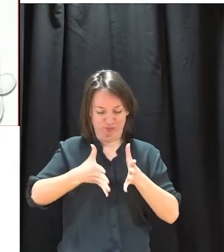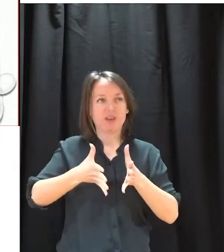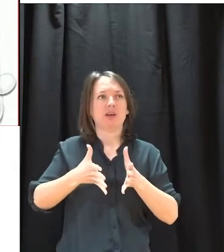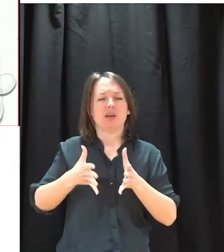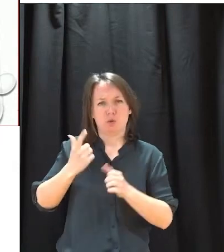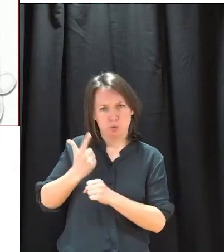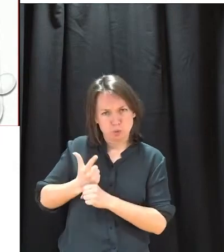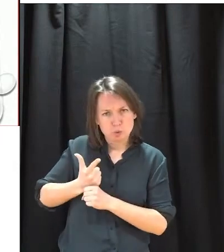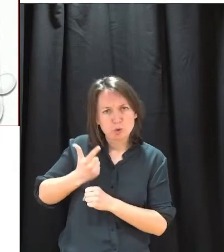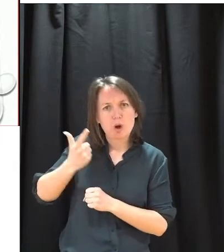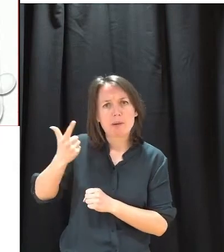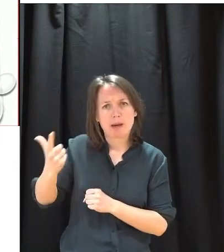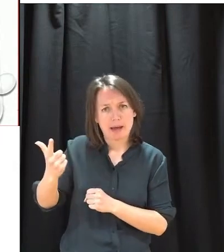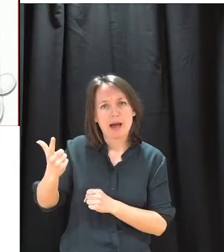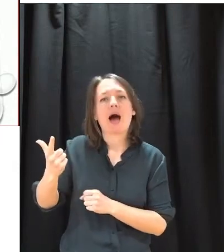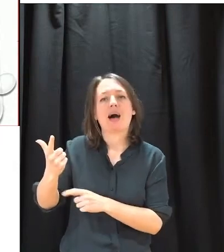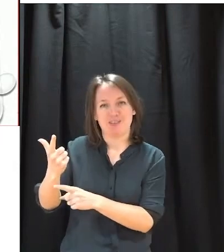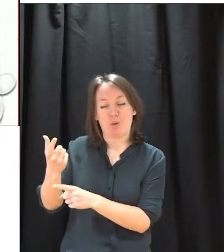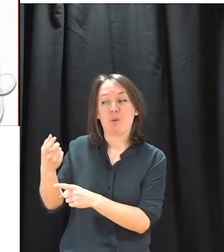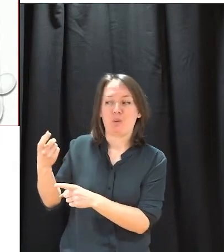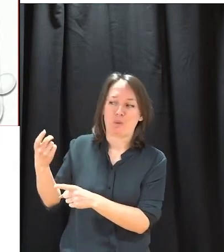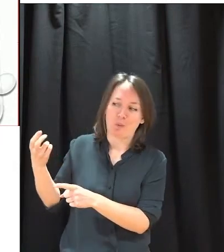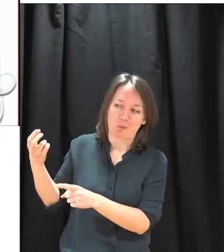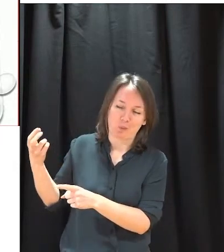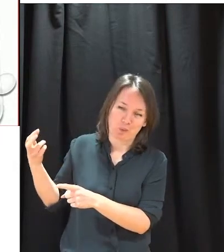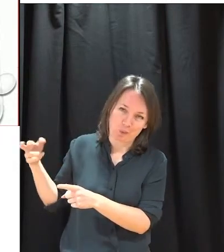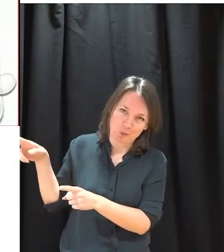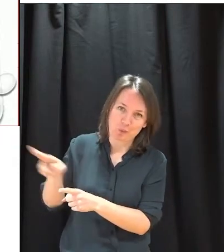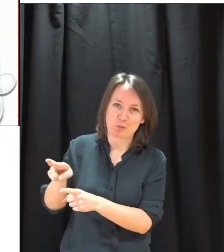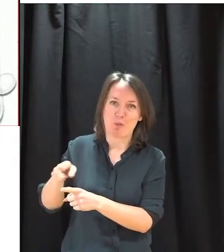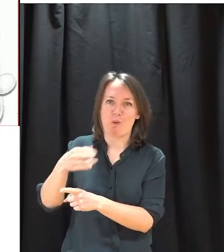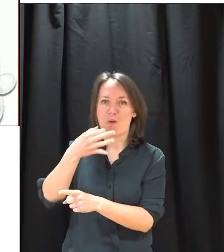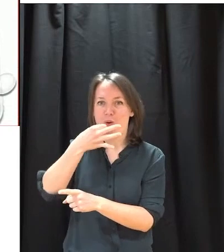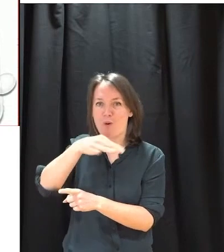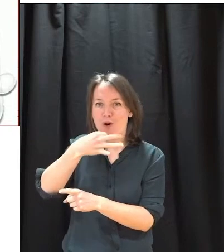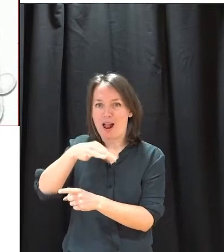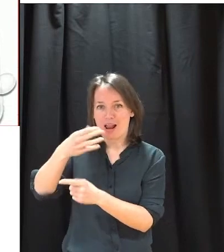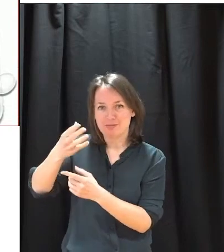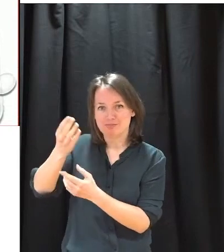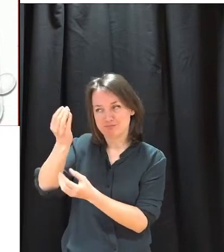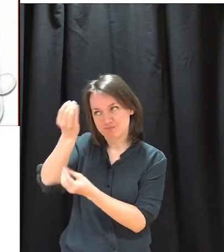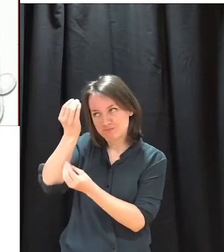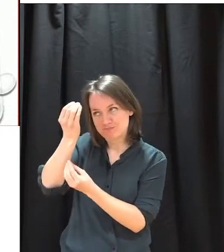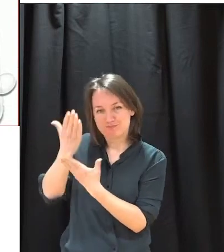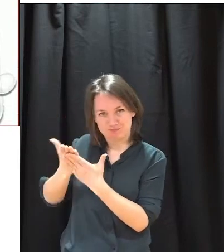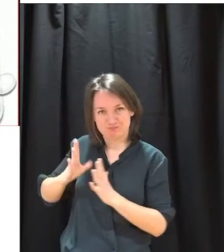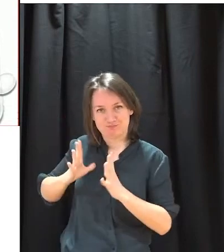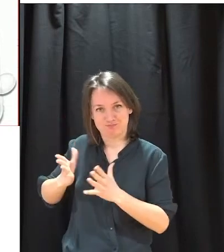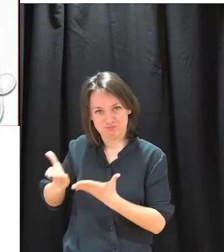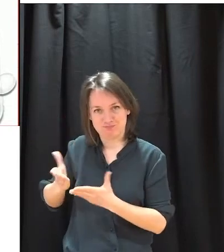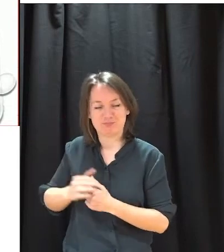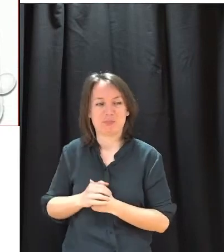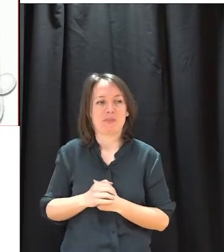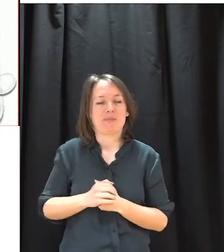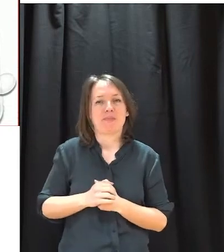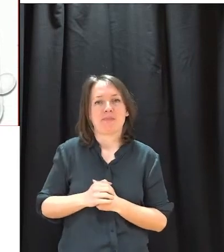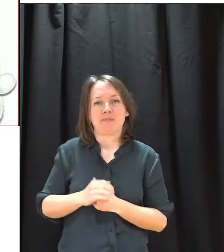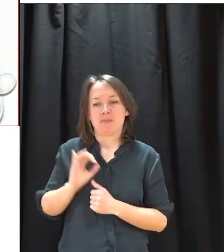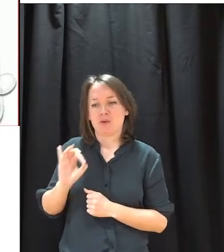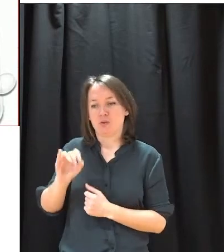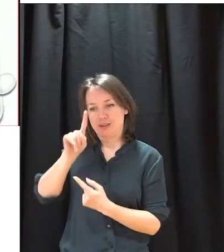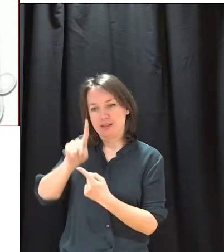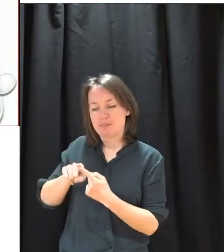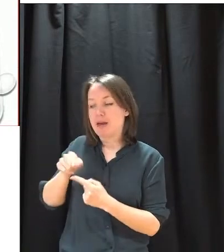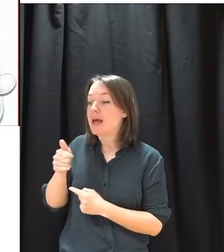années après où je l'avais vue, elle commençait à réinvestir l'oral. Au niveau de son intelligibilité et de sa